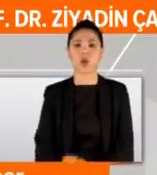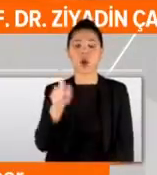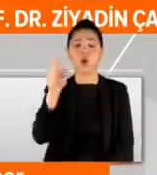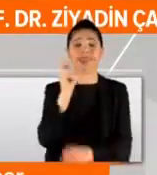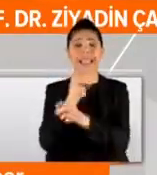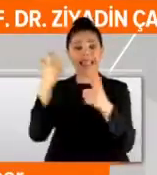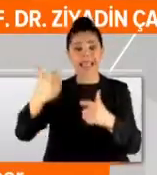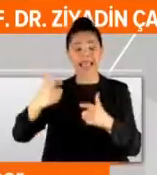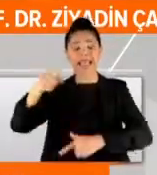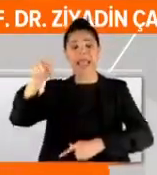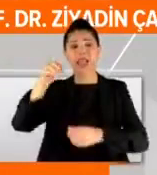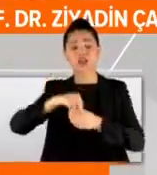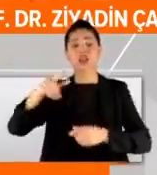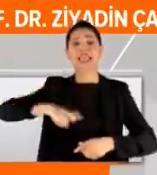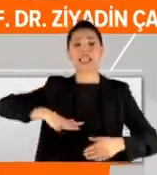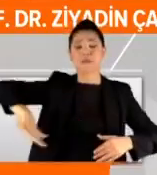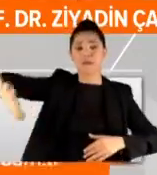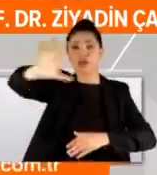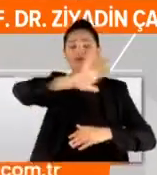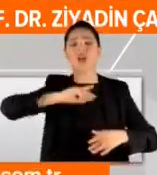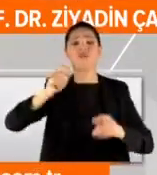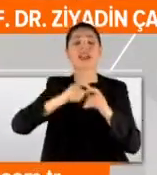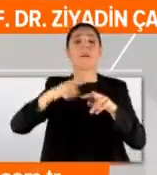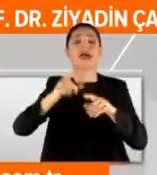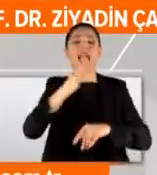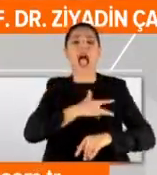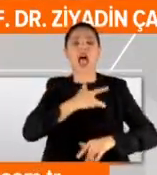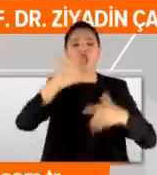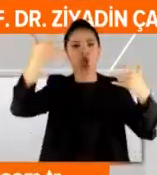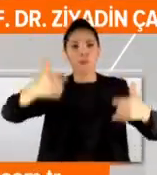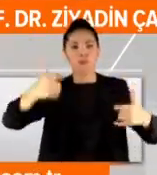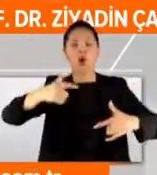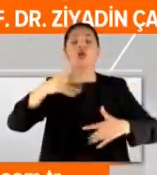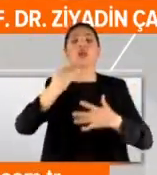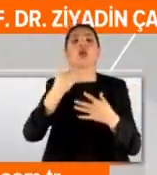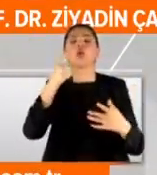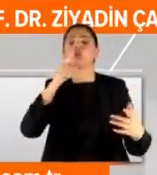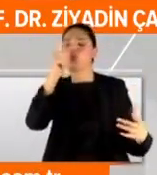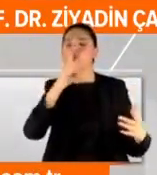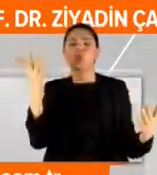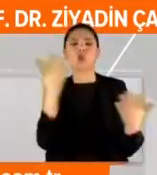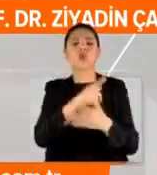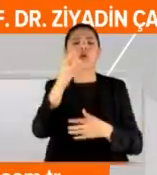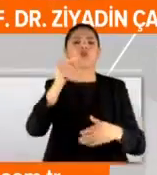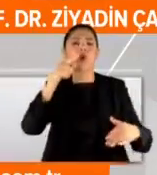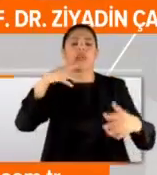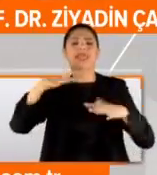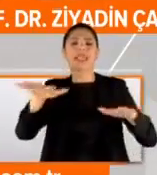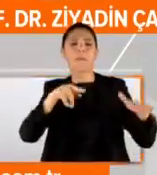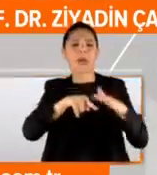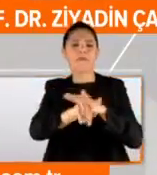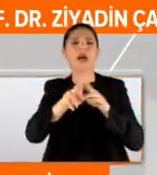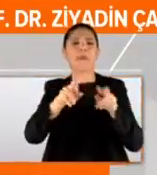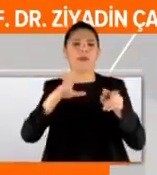Tabii yani bu bölge İzmir ve civarı, Batı Anadolu bölgesi yüzlerce bu tür faylarla parçalanmış